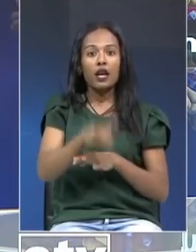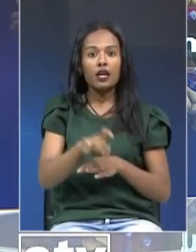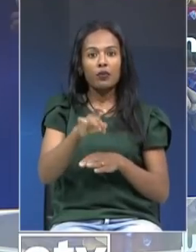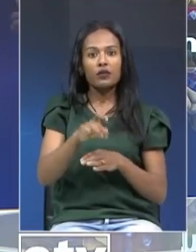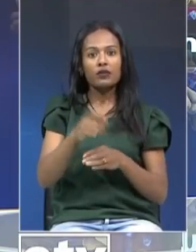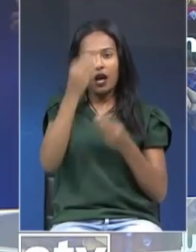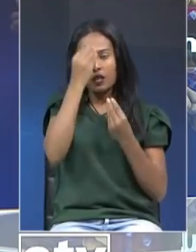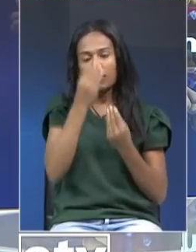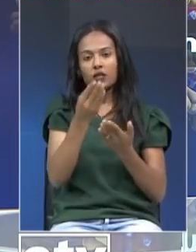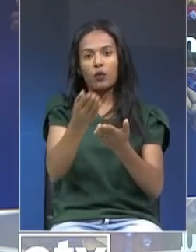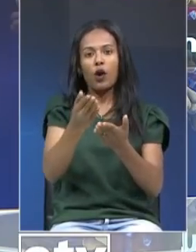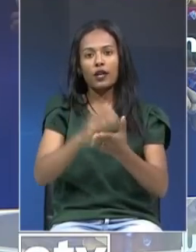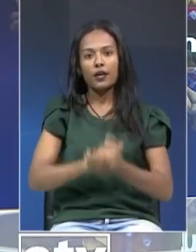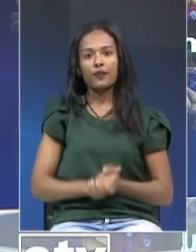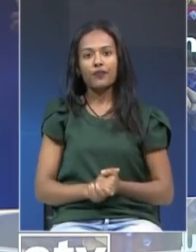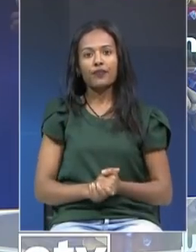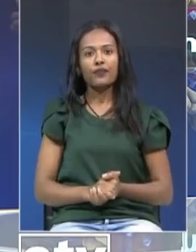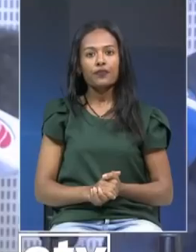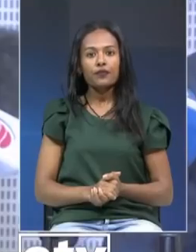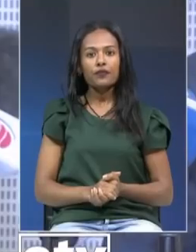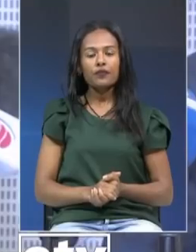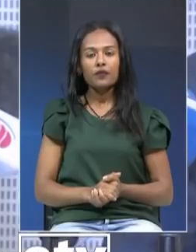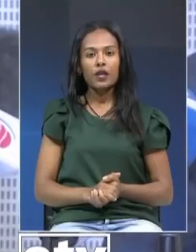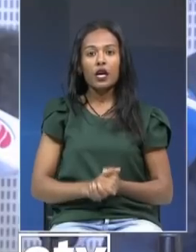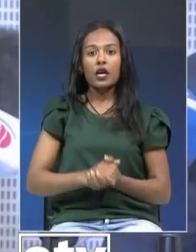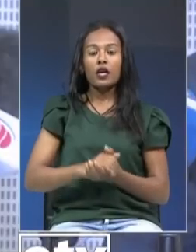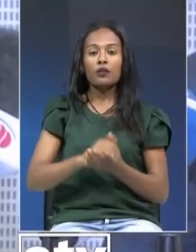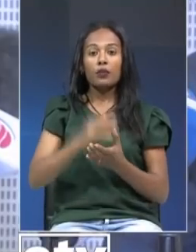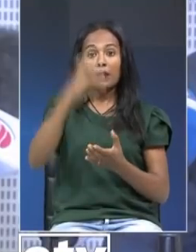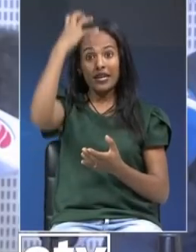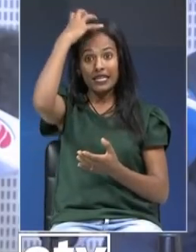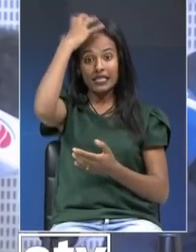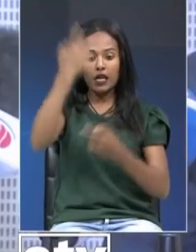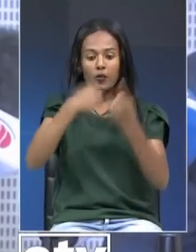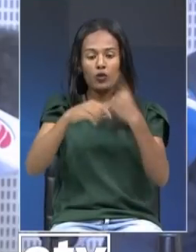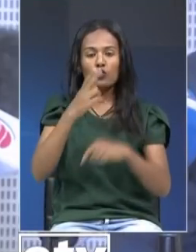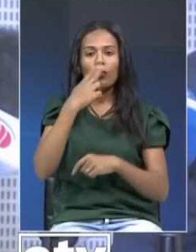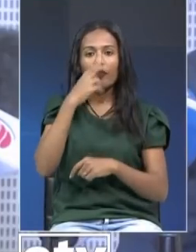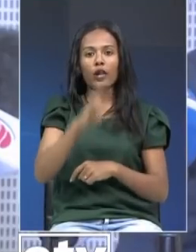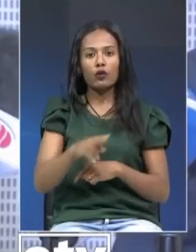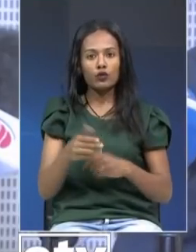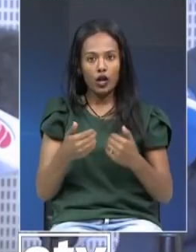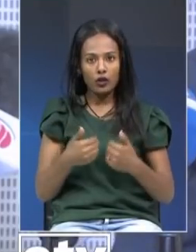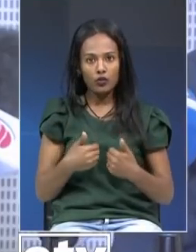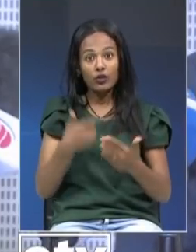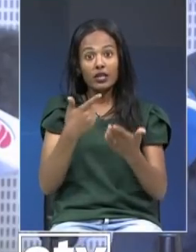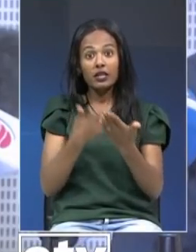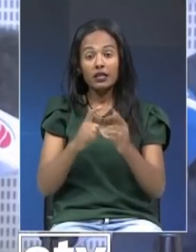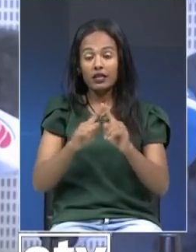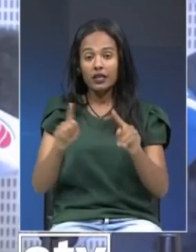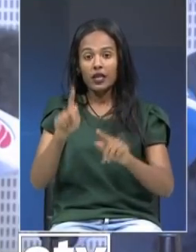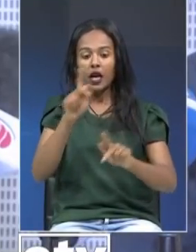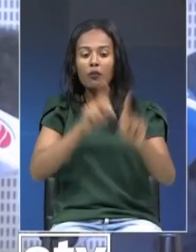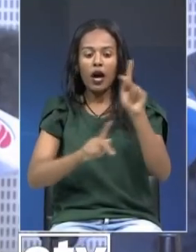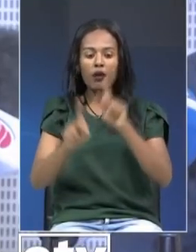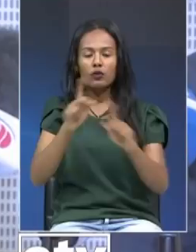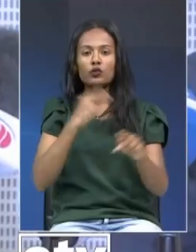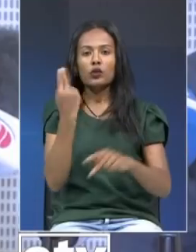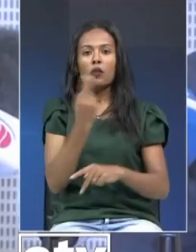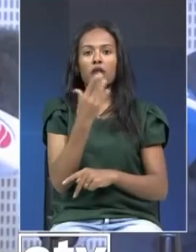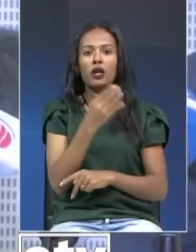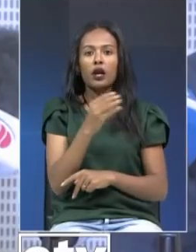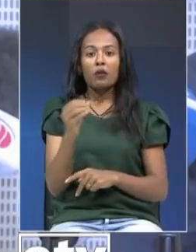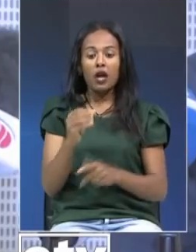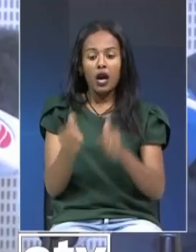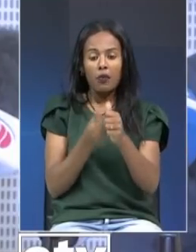ዶክተር ኤባባተ። በመንግስት የወረዱ ትዕዛዝ መመሪያዎች አሉ። ያንን ግን ማህበረሰቡ ከመጠቀምና